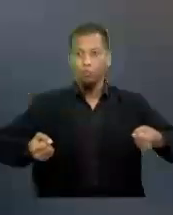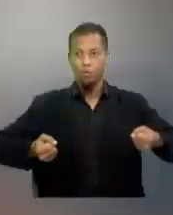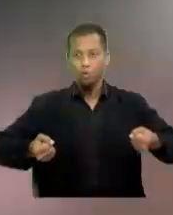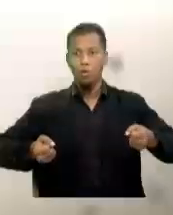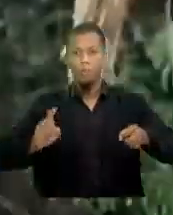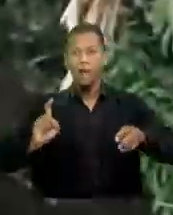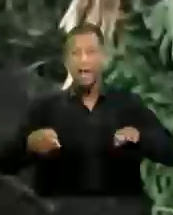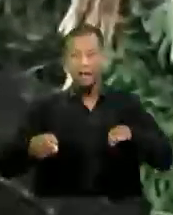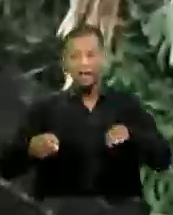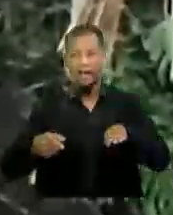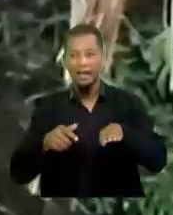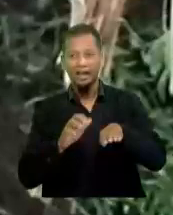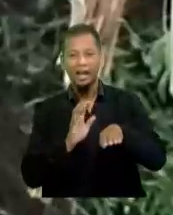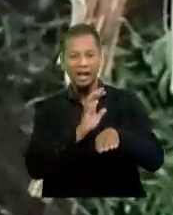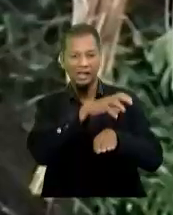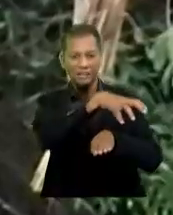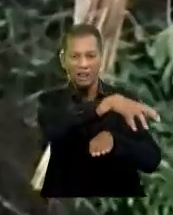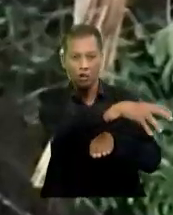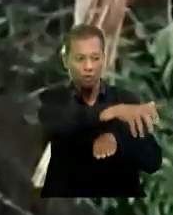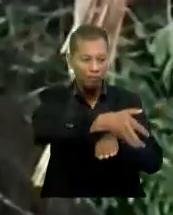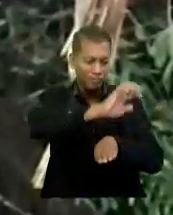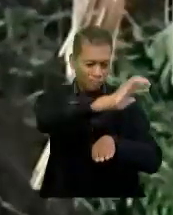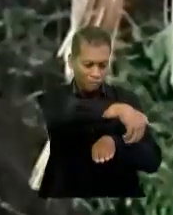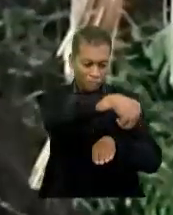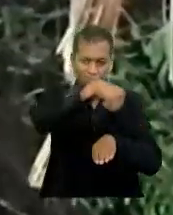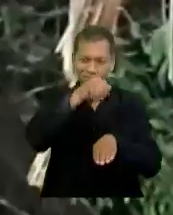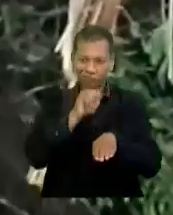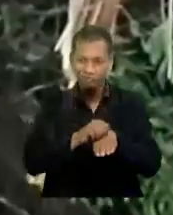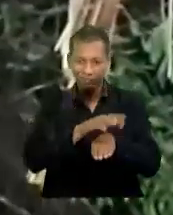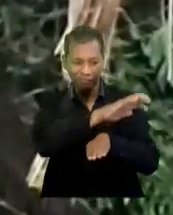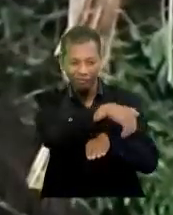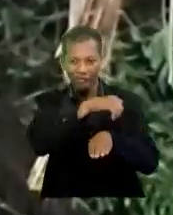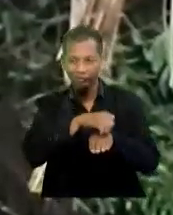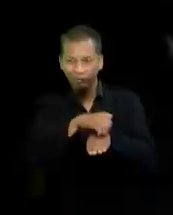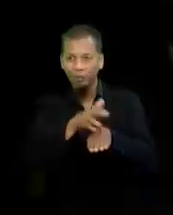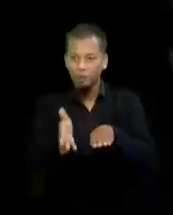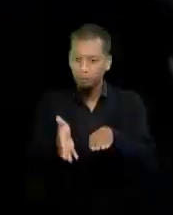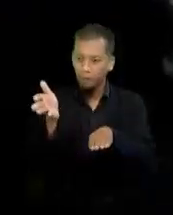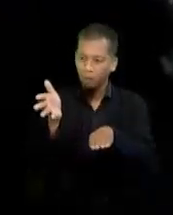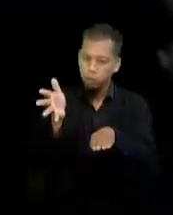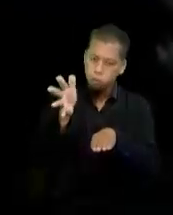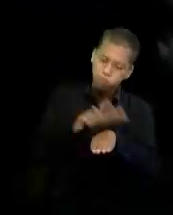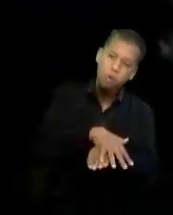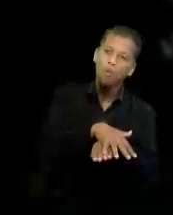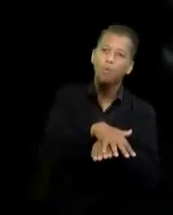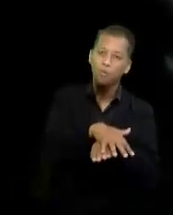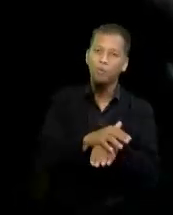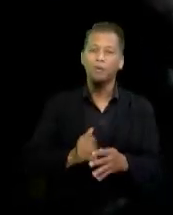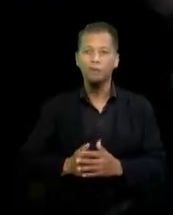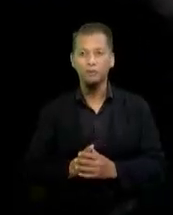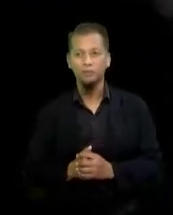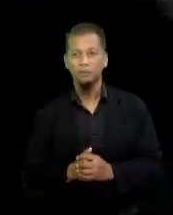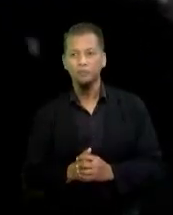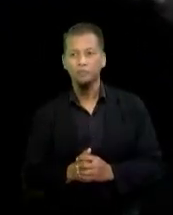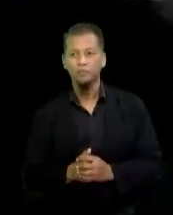eskavator. Tiba-tiba tebing galian longsor dan menimpa badan truk hingga ringsek. Naas, Made Sedana tidak